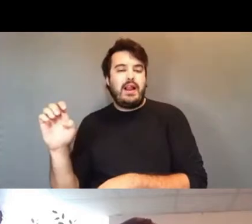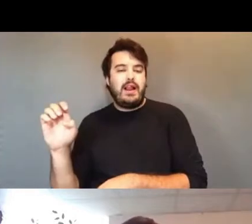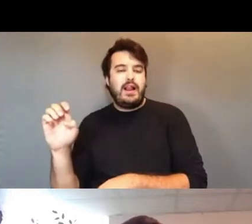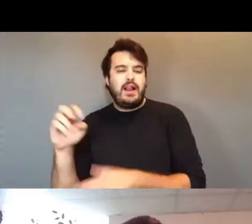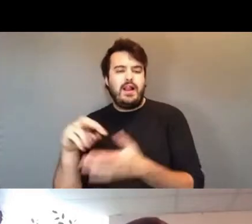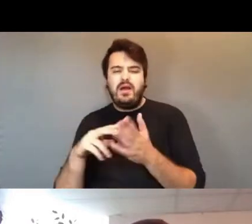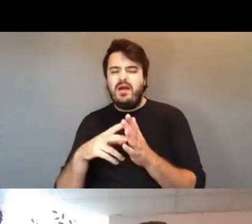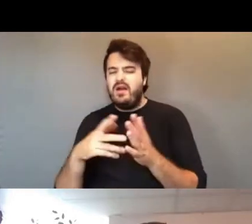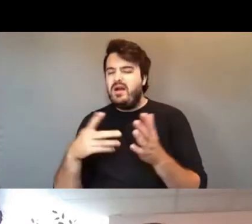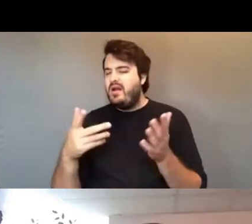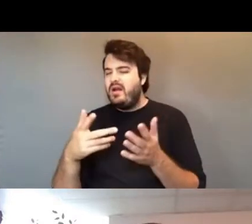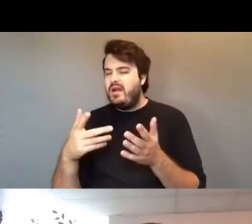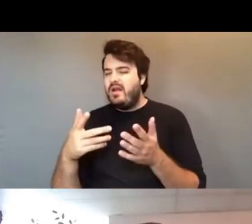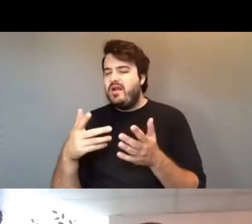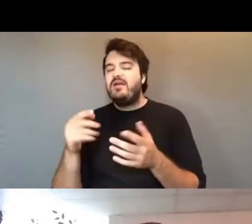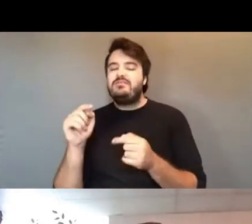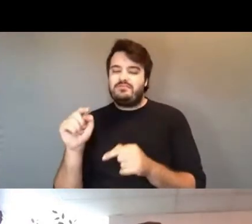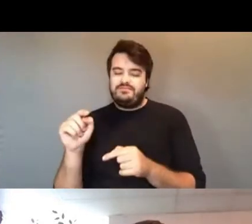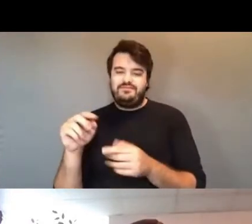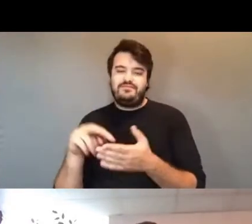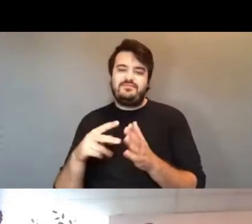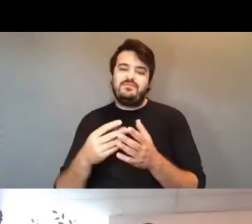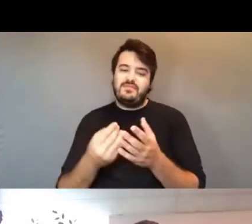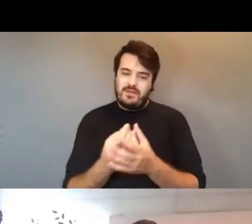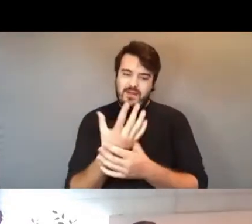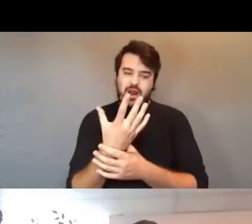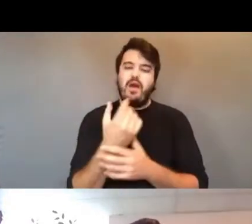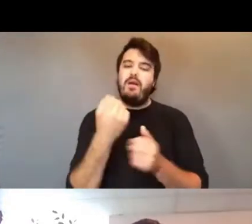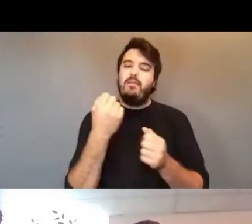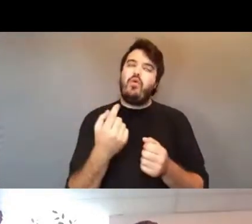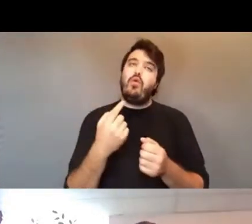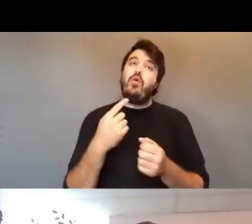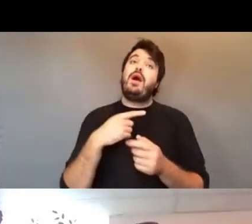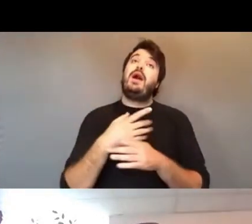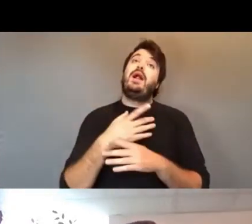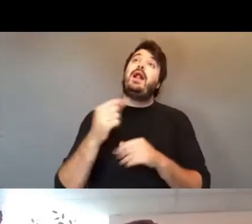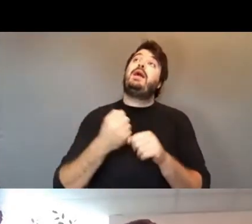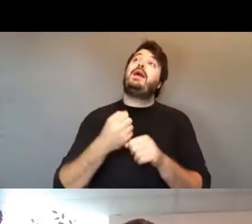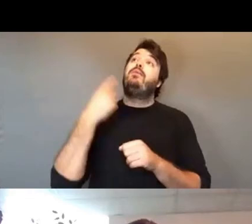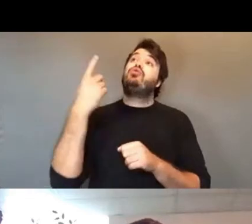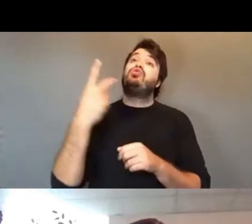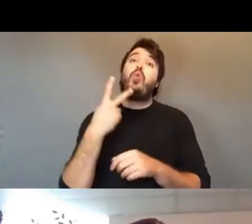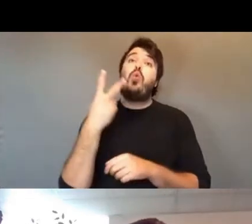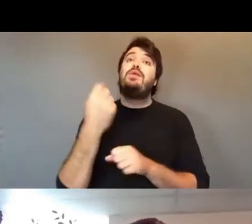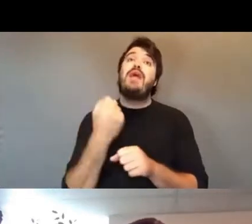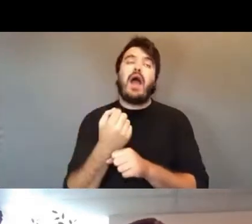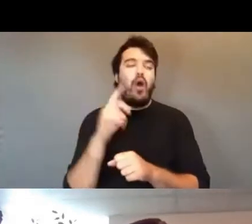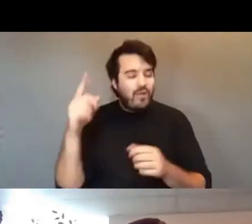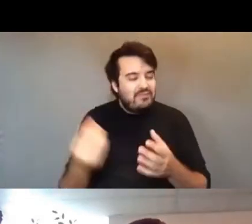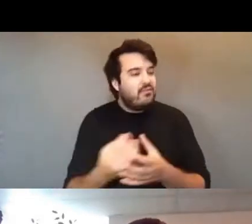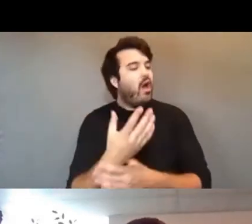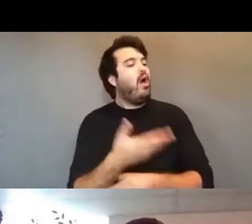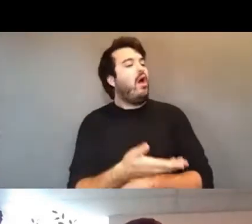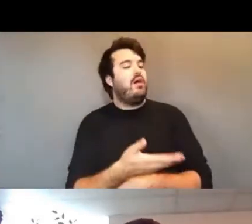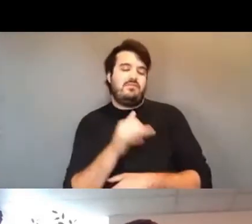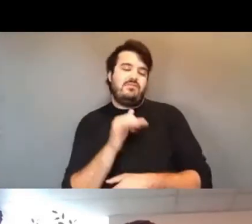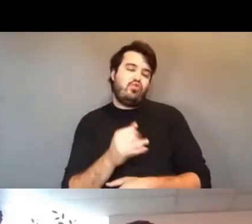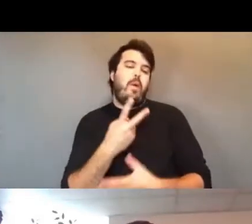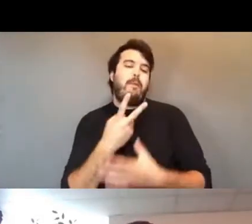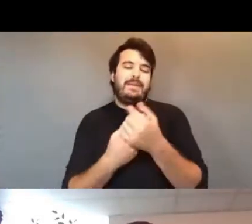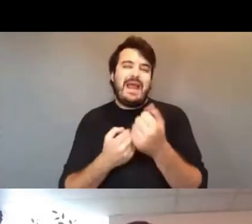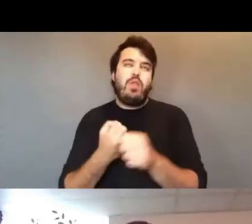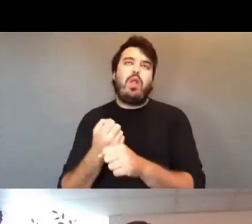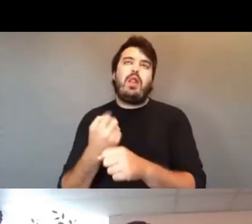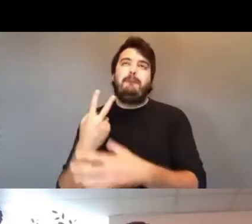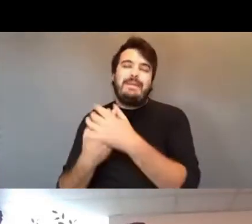bisannuelle, bisannuelle. Donc, c'est quelque chose qui va revenir la saison d'après, alors 2 ans, d'où là son nom, bisannuelle. Et